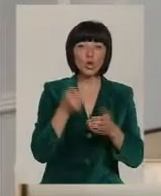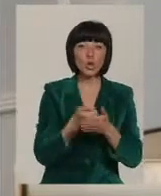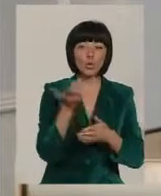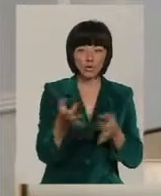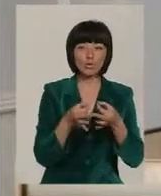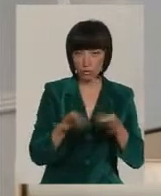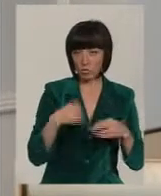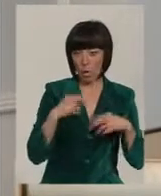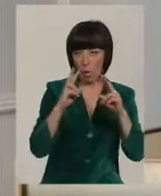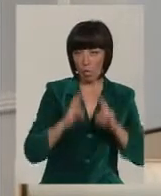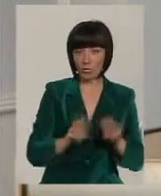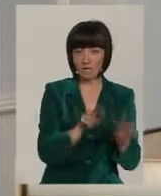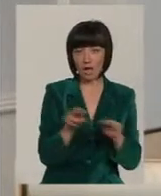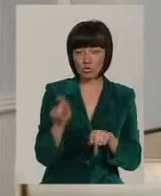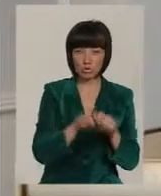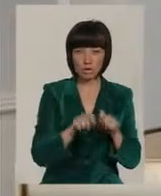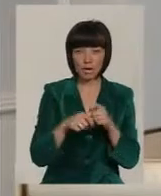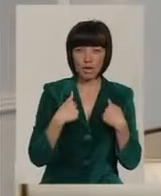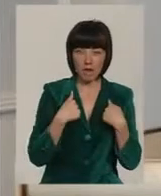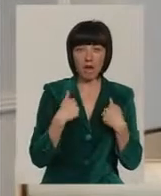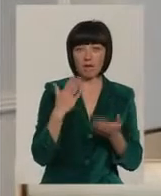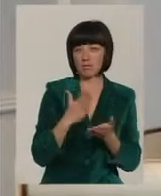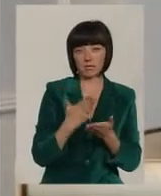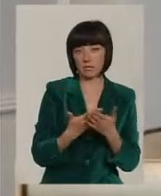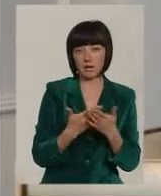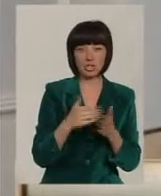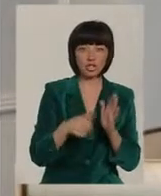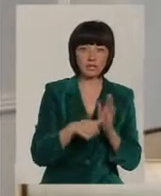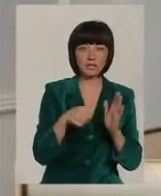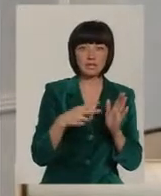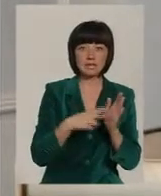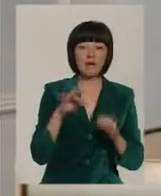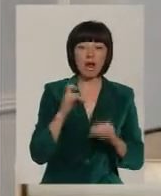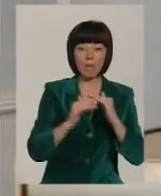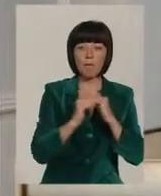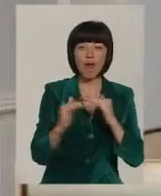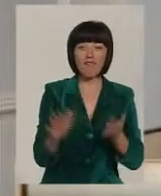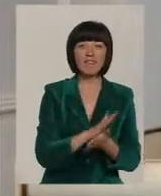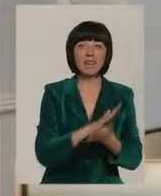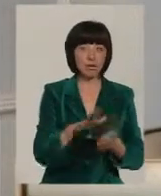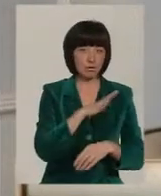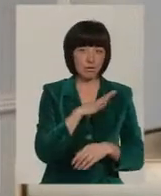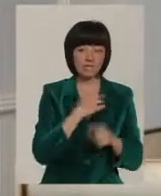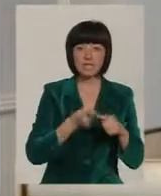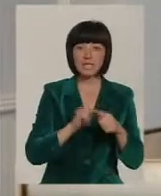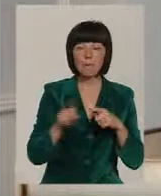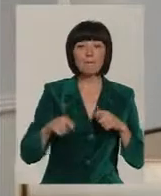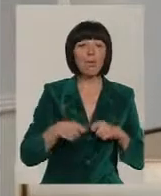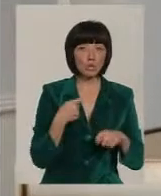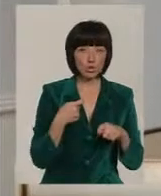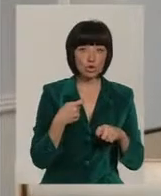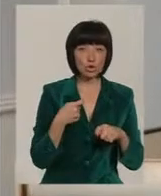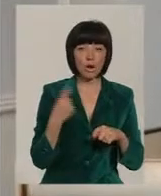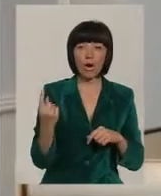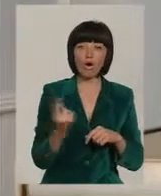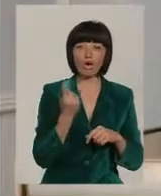є доступ. Ми обстежуємо. Я раз, мабуть, 6-7 був на полях фільтрації, але я ще раз пояснюю, що це порушення